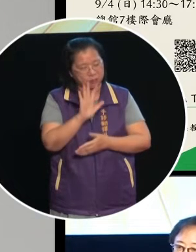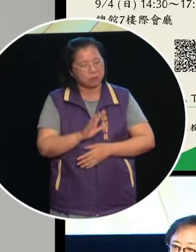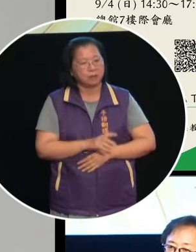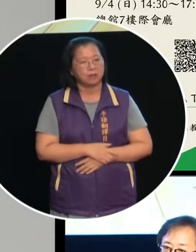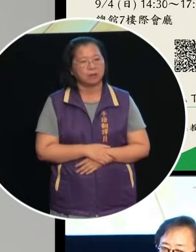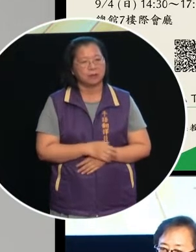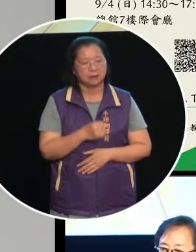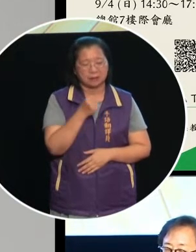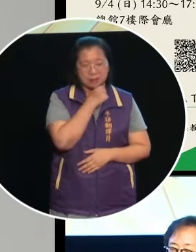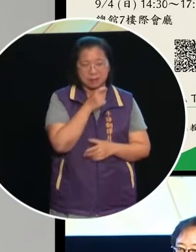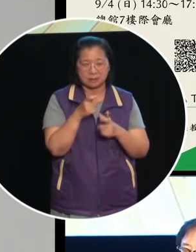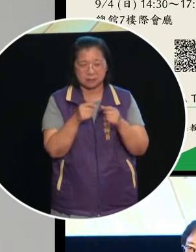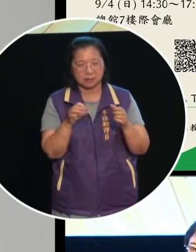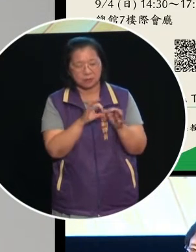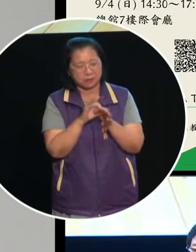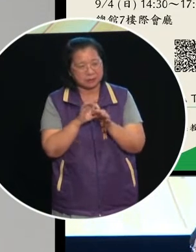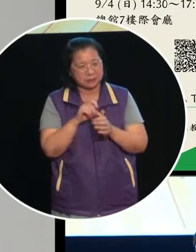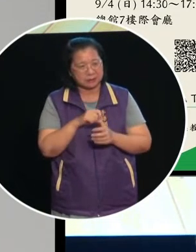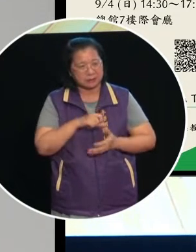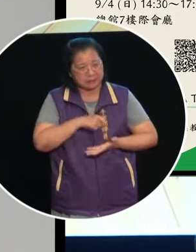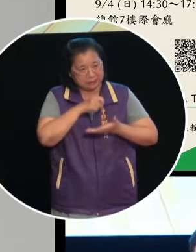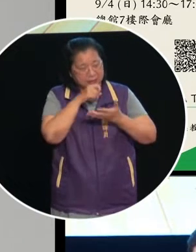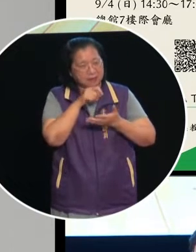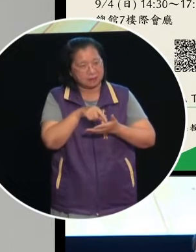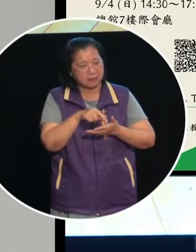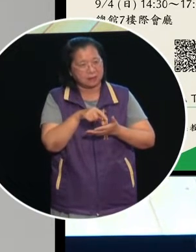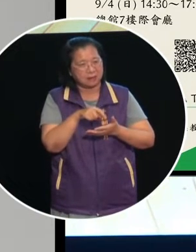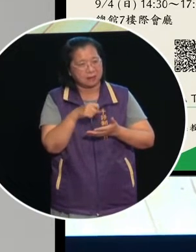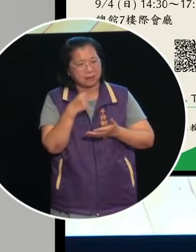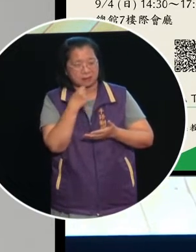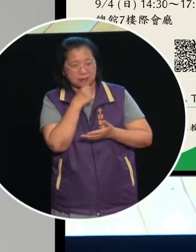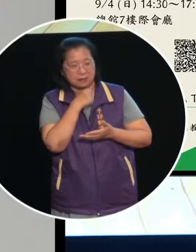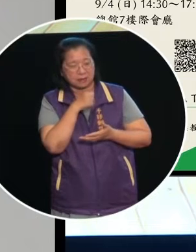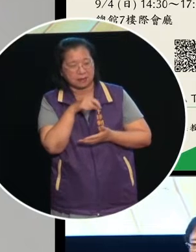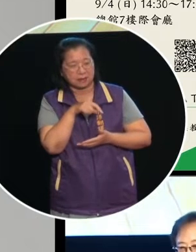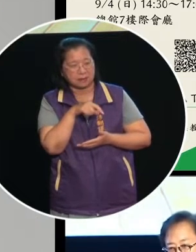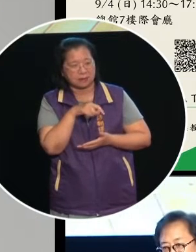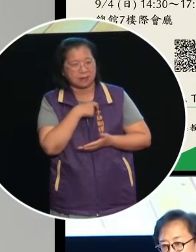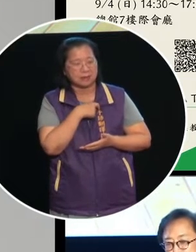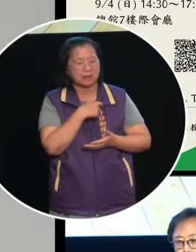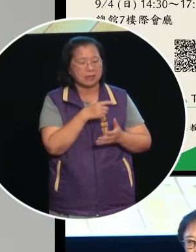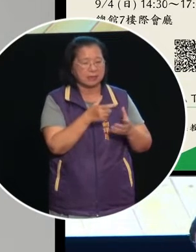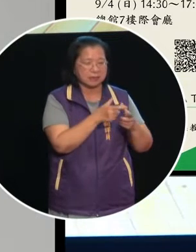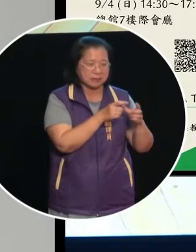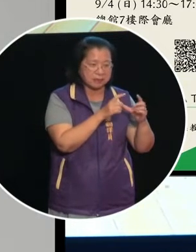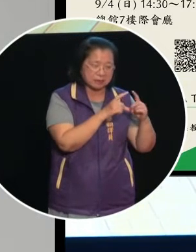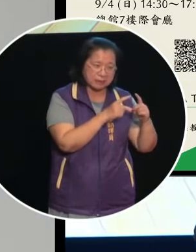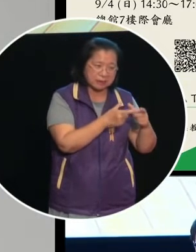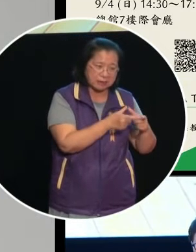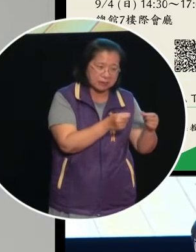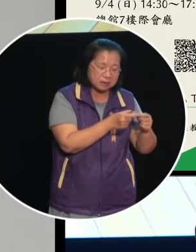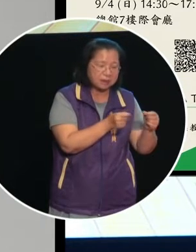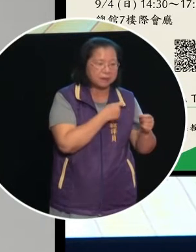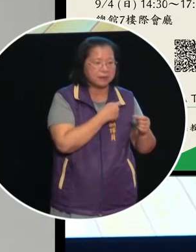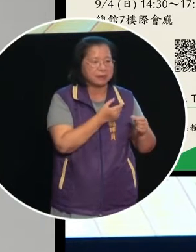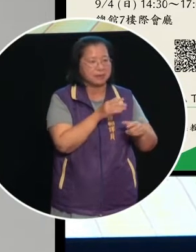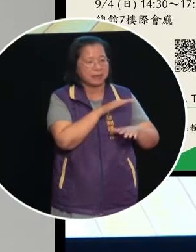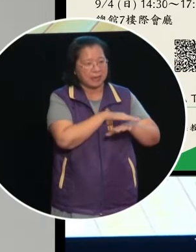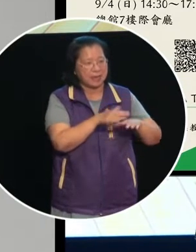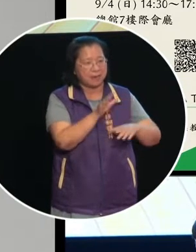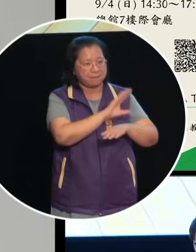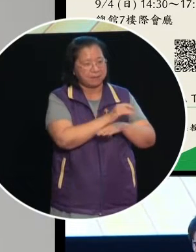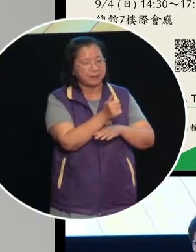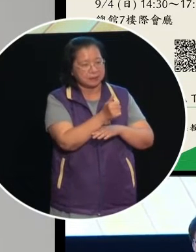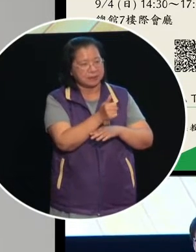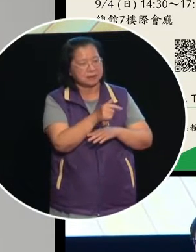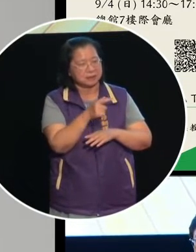台日关系的时候，就台湾有李登辉先生，日本有安倍先生，这样的历史定位是有一种